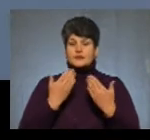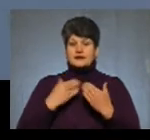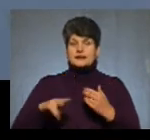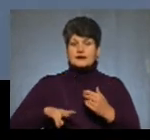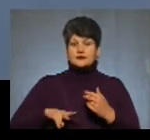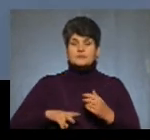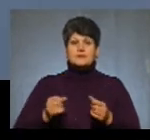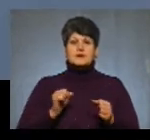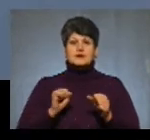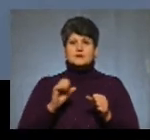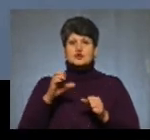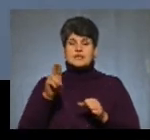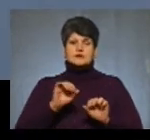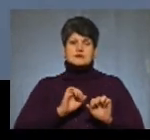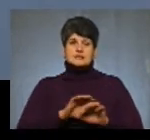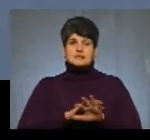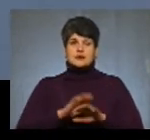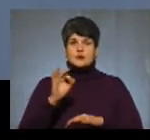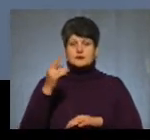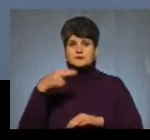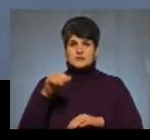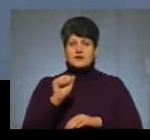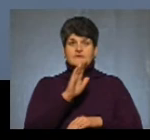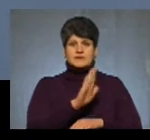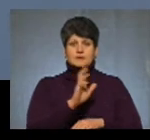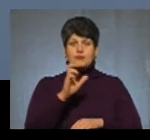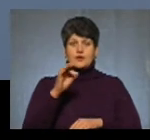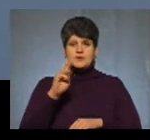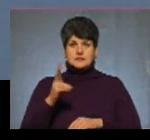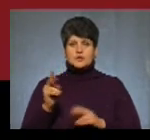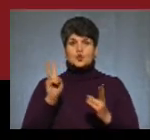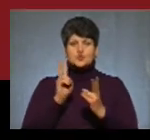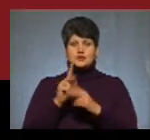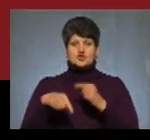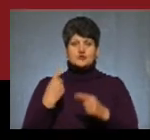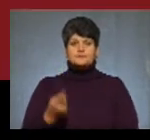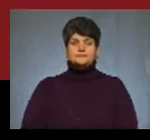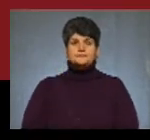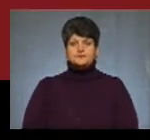директором Департаменту соціального захисту населення облдержадміністрації Вадимом Боярським. До зустрічі в ефірі.